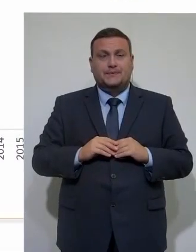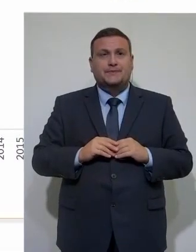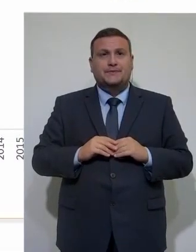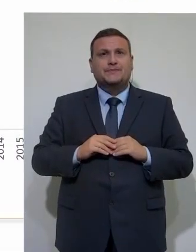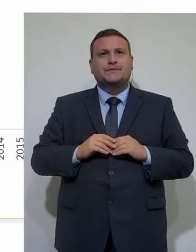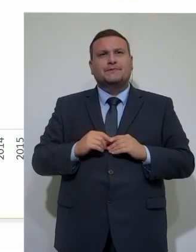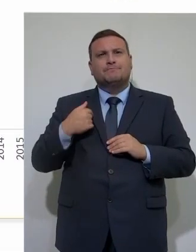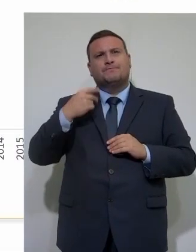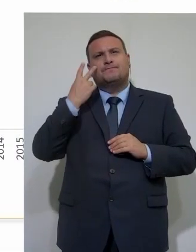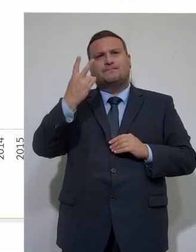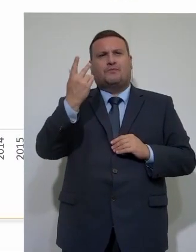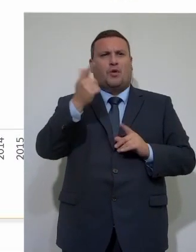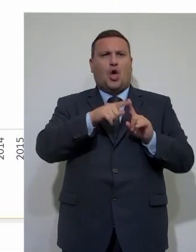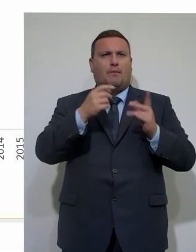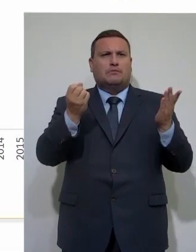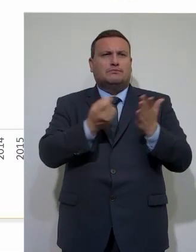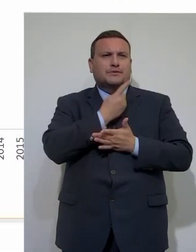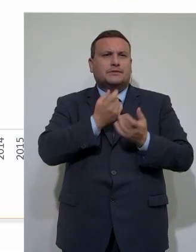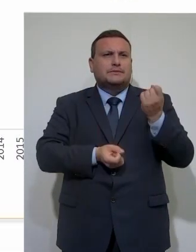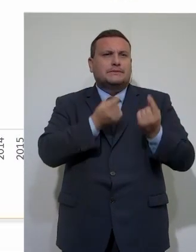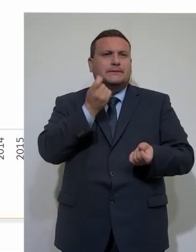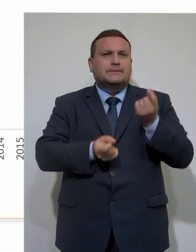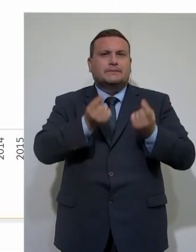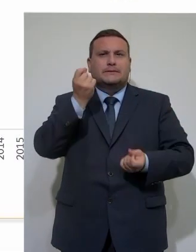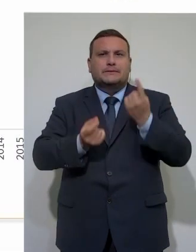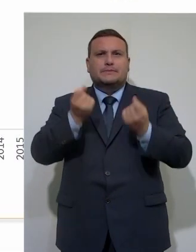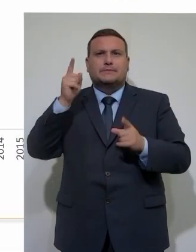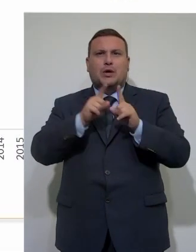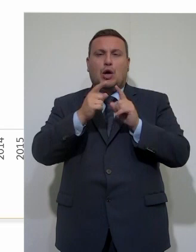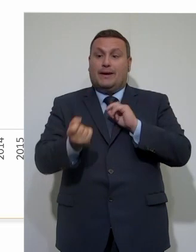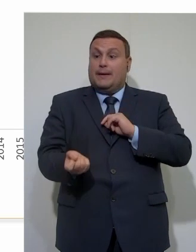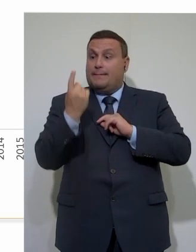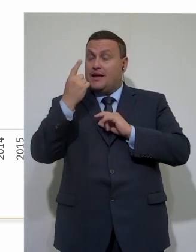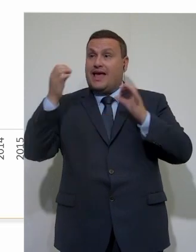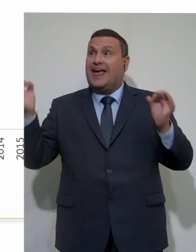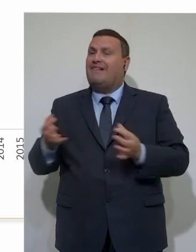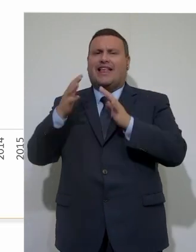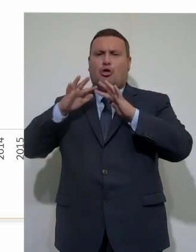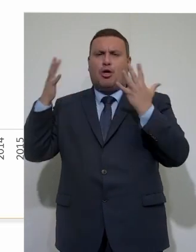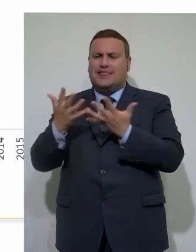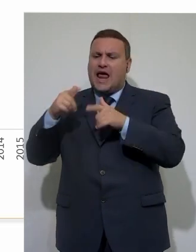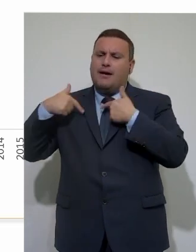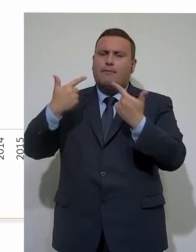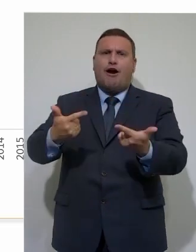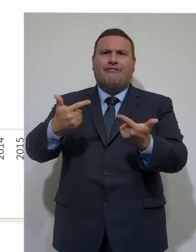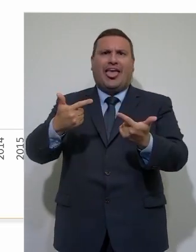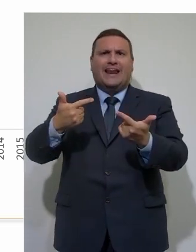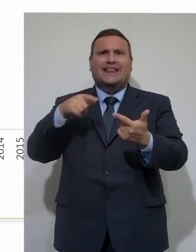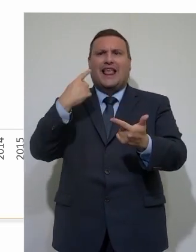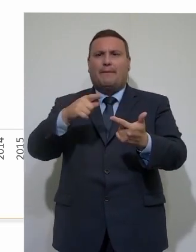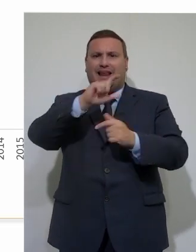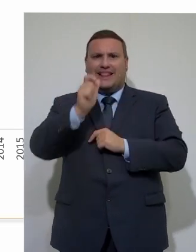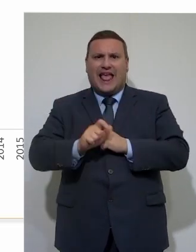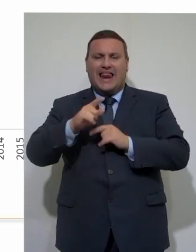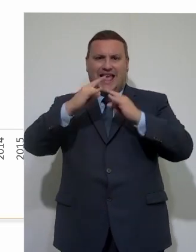l'attenzione su tanti eventi che in realtà non hanno avuto grande impatto sulla domanda. Quindi si nota un andamento ciclico in